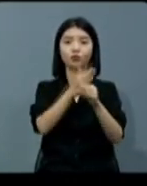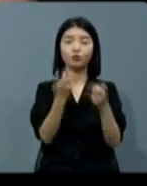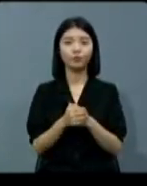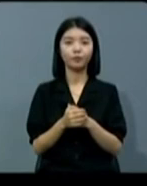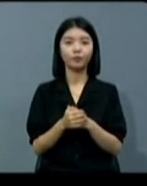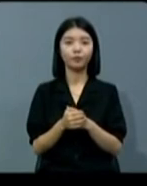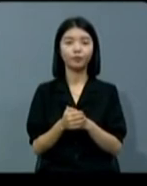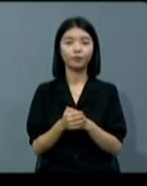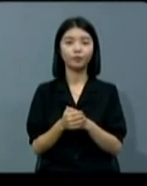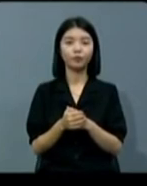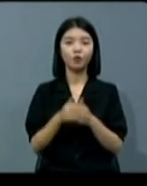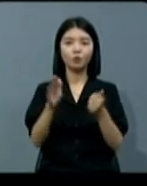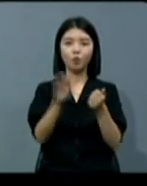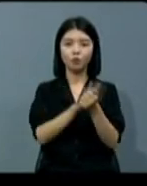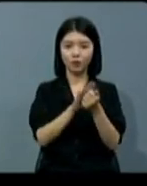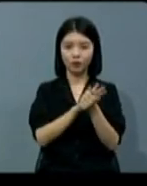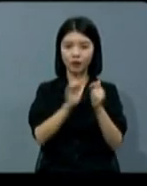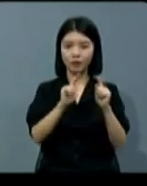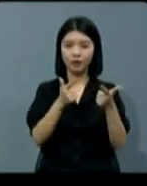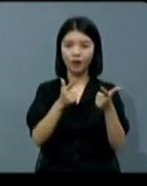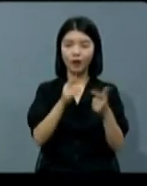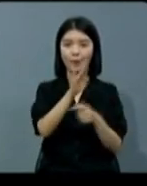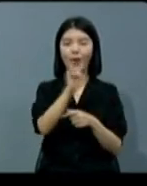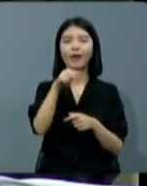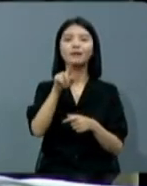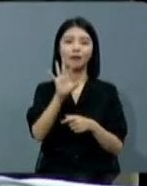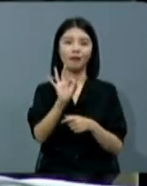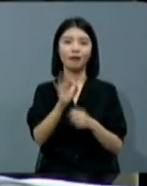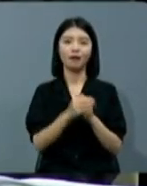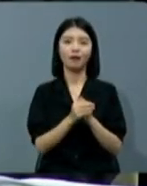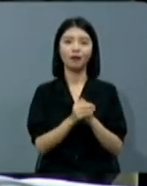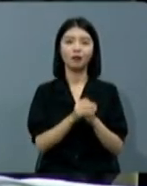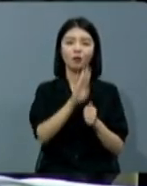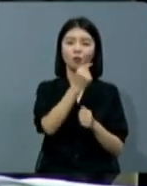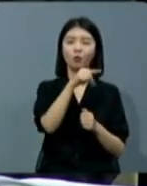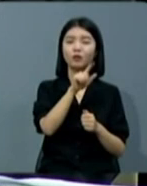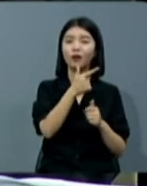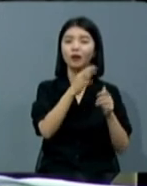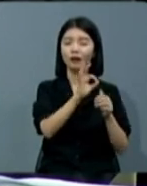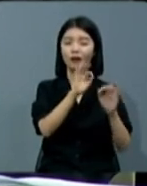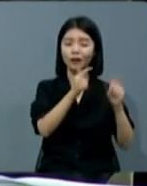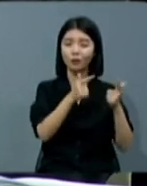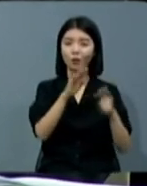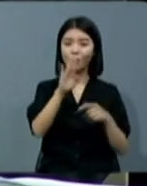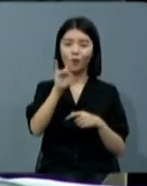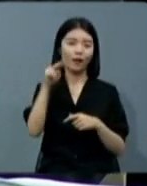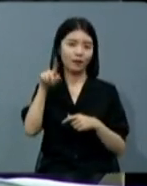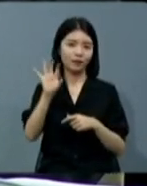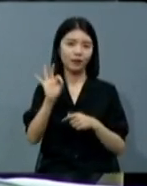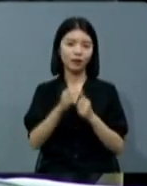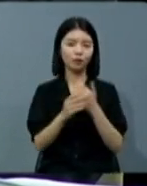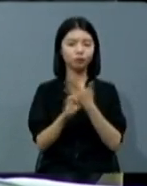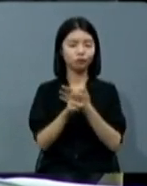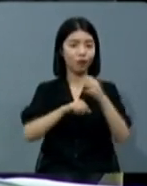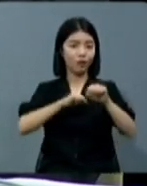어떻게 생각하시는지요? 보상이 아니라 배상이죠. 양민에 대한 그 불법